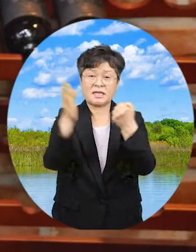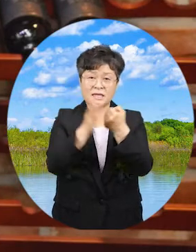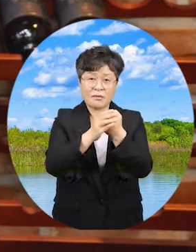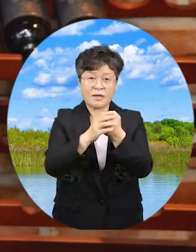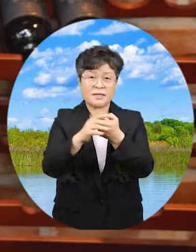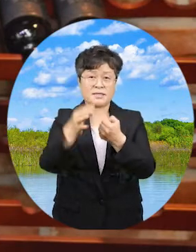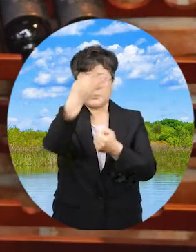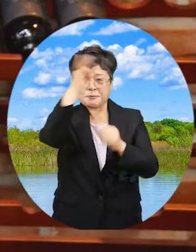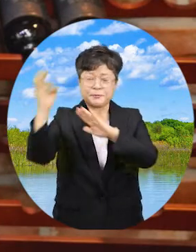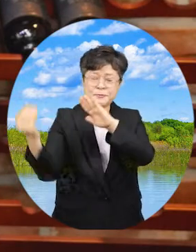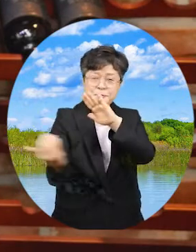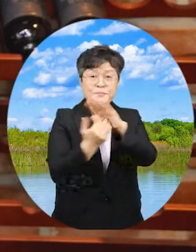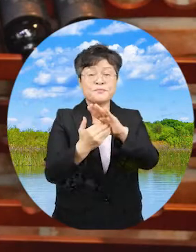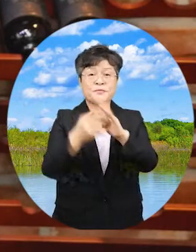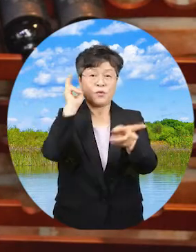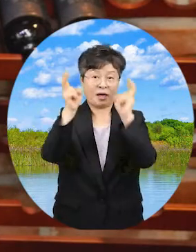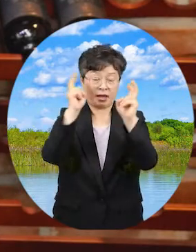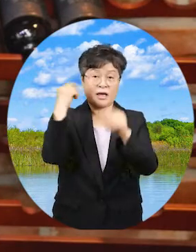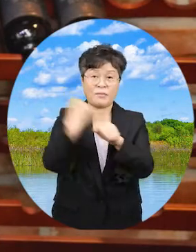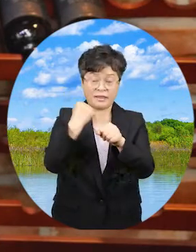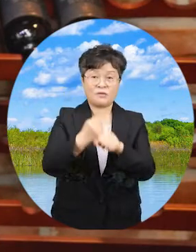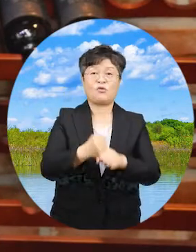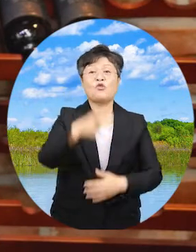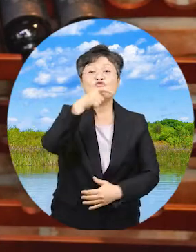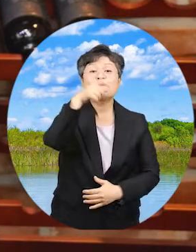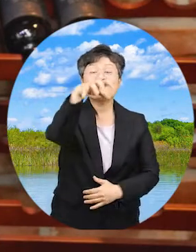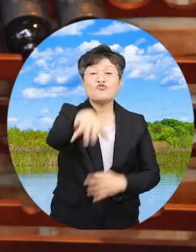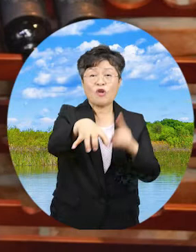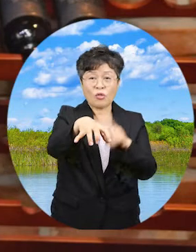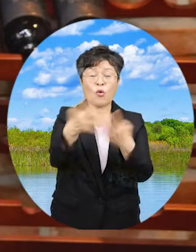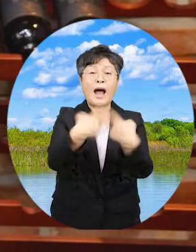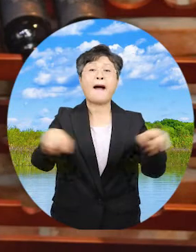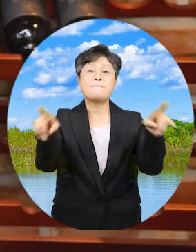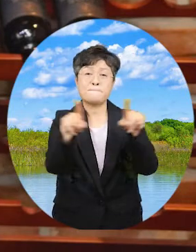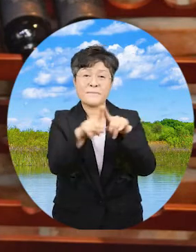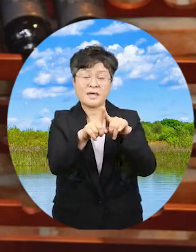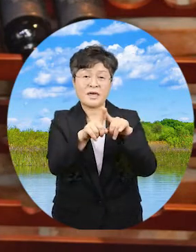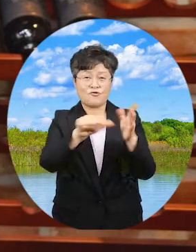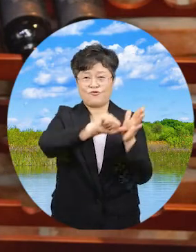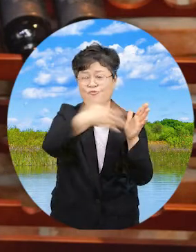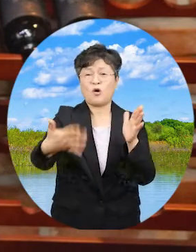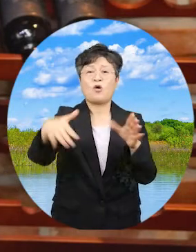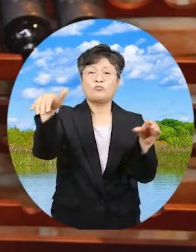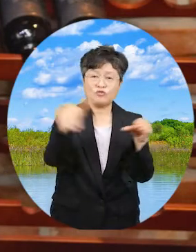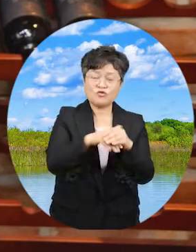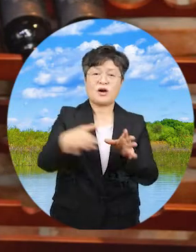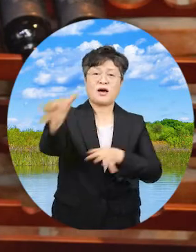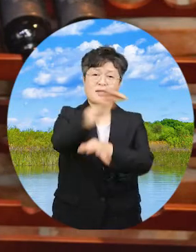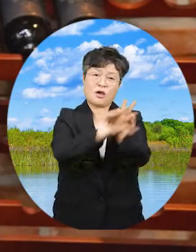초인류 기업으로 성장하고 수원을 전 세계에서 초인류 도시, 문화도시, 경제도시 또